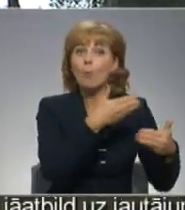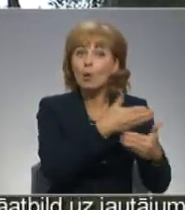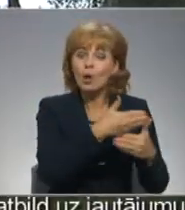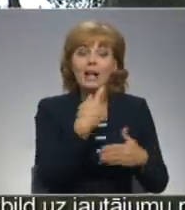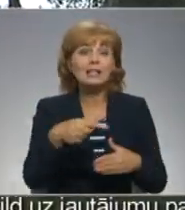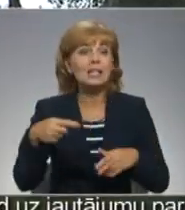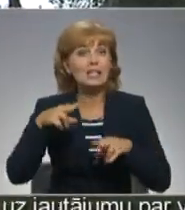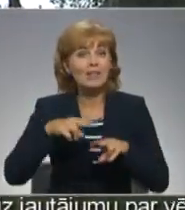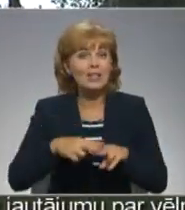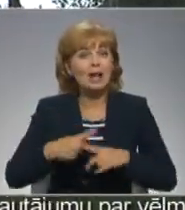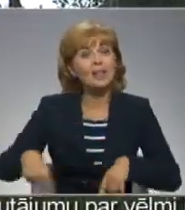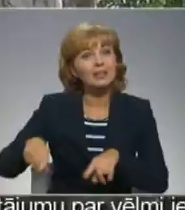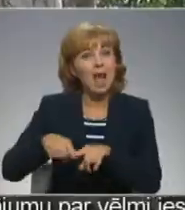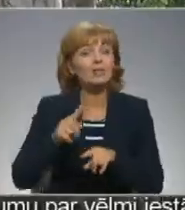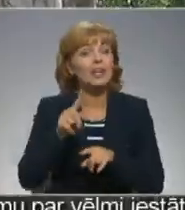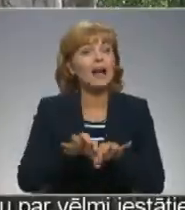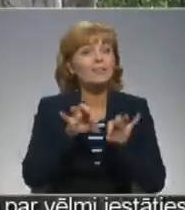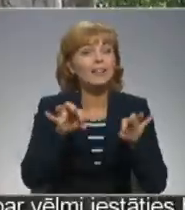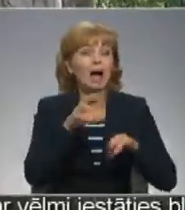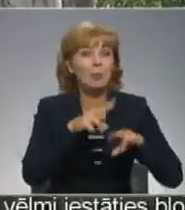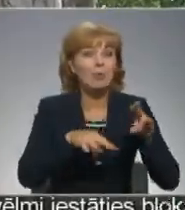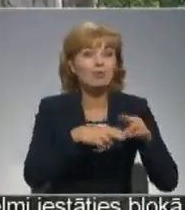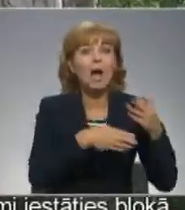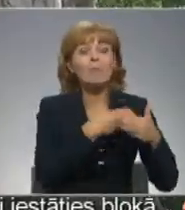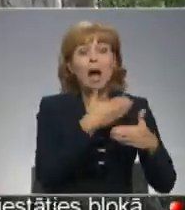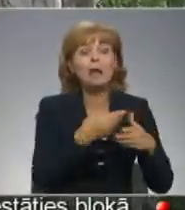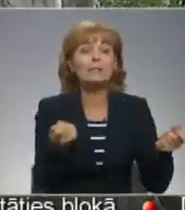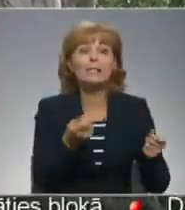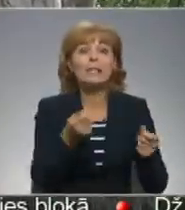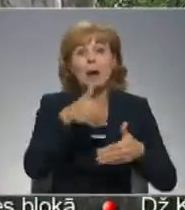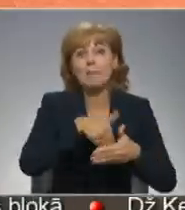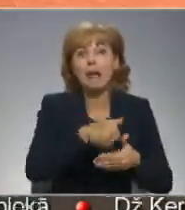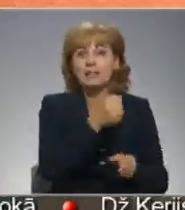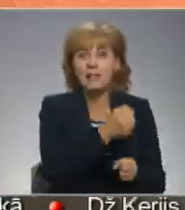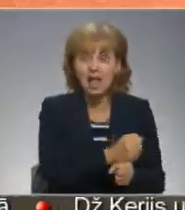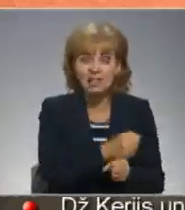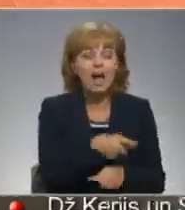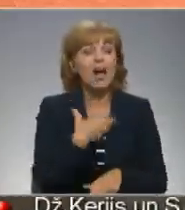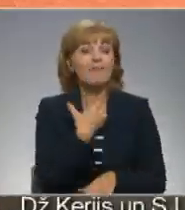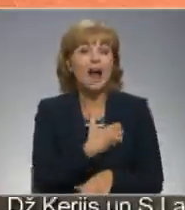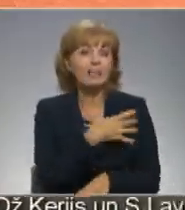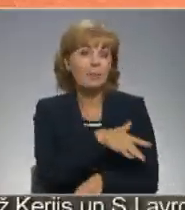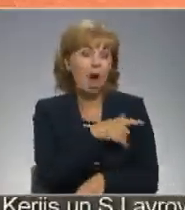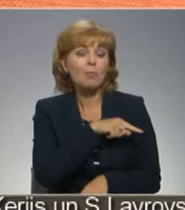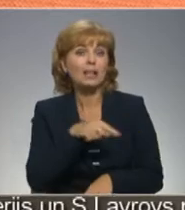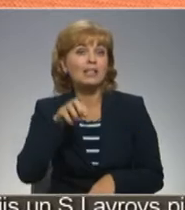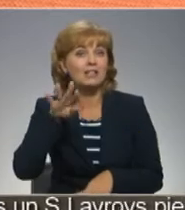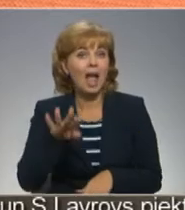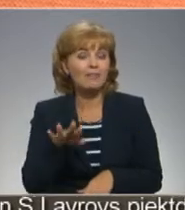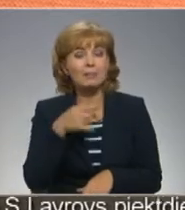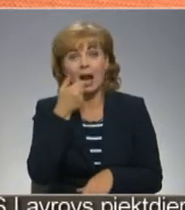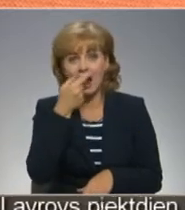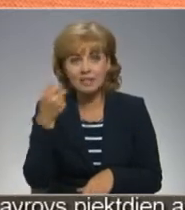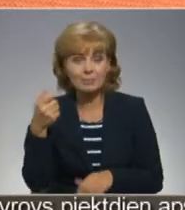Tolaik citvietu Latvijas teritorijā tikai sāka celt mūra zirgu pasta stacijas. Šīs ēkas pasta vajadzībām kalpoja līdz pat 19.